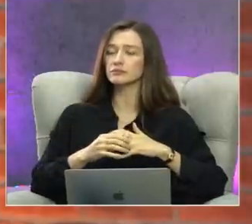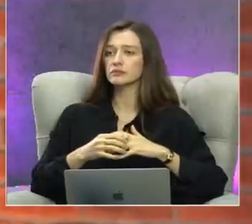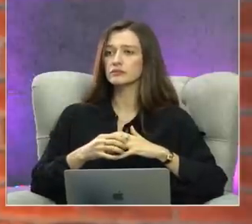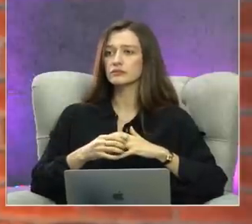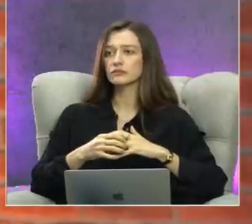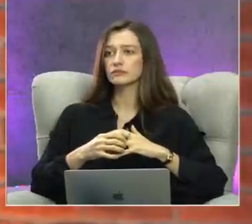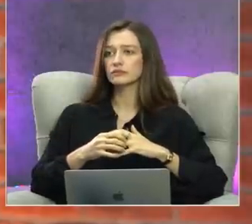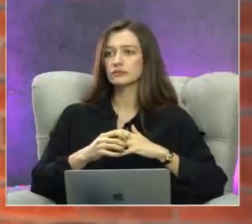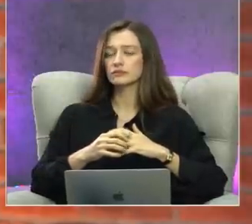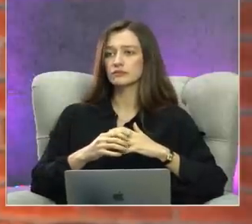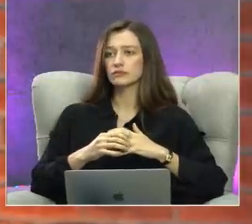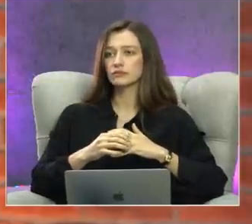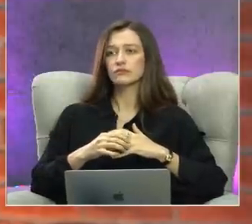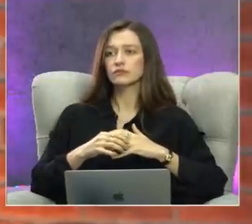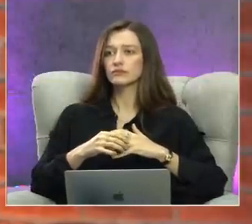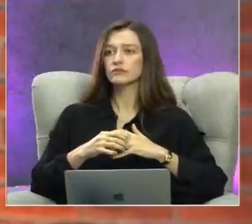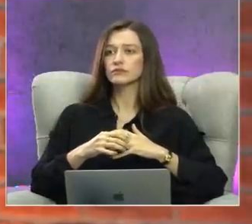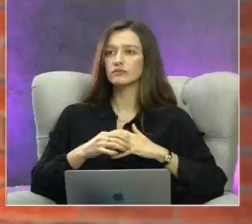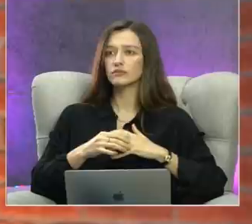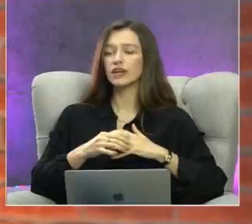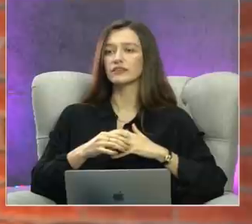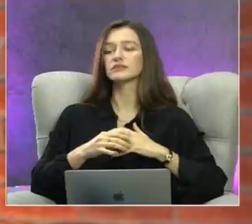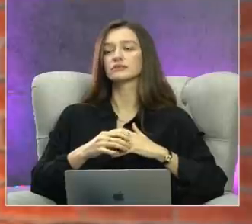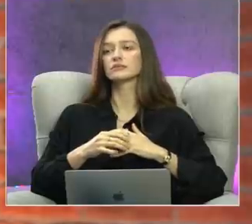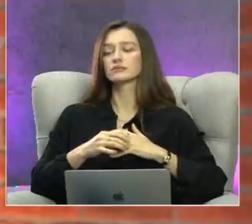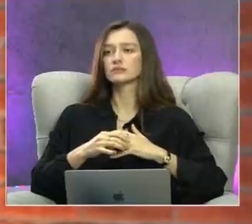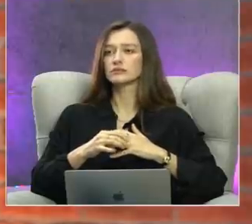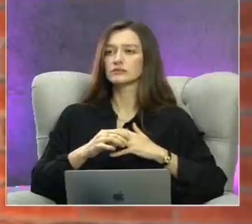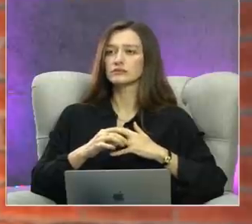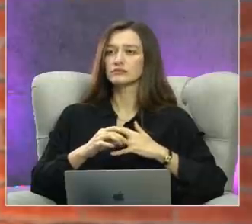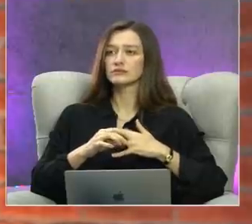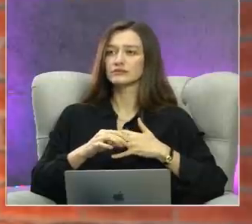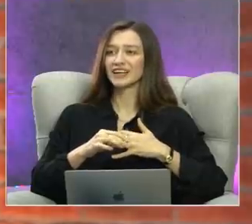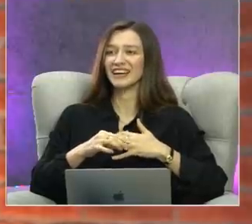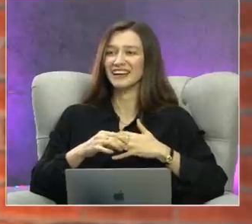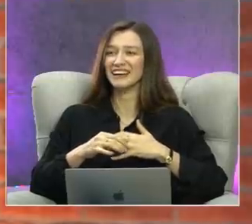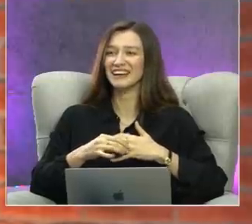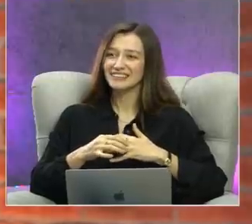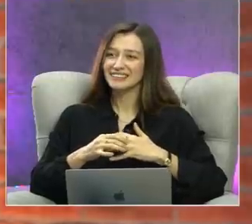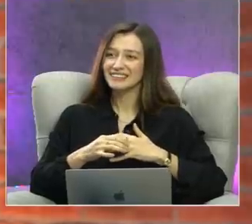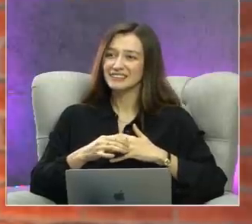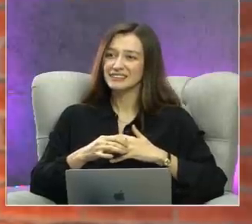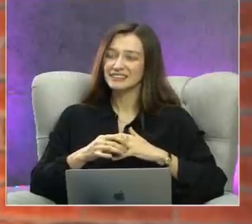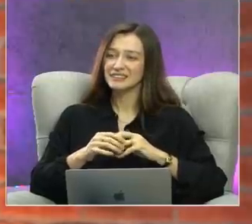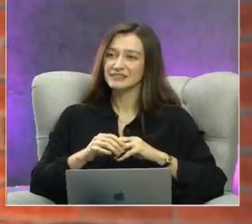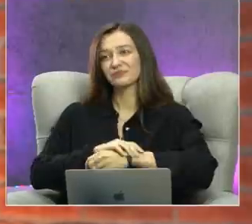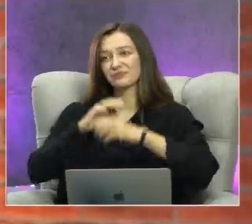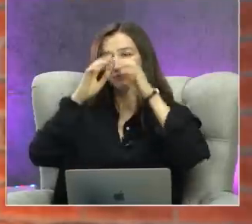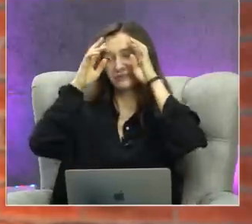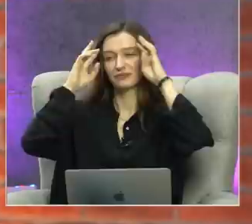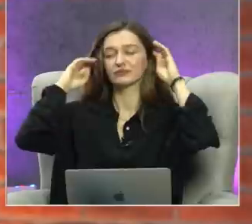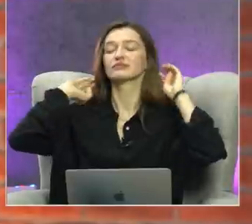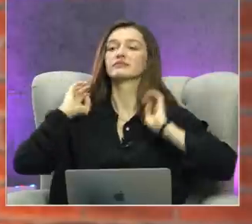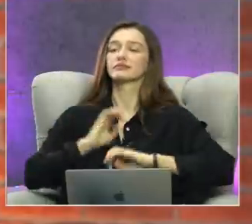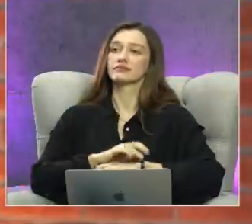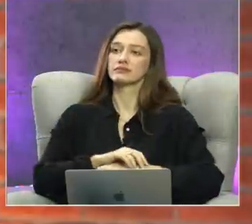katalım. Tamam. O zaman doğru soru nasıl sorulur'a doğru giderek bunu evet. şey yapmaya çalışayım. Enteresan oldu. Öncelikle büyük soru. Dedim ya